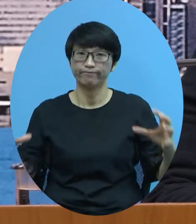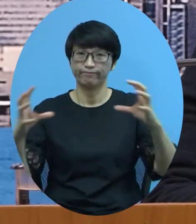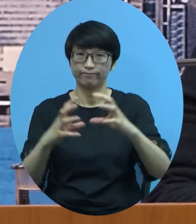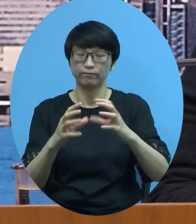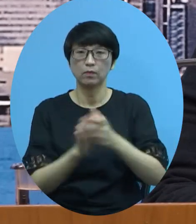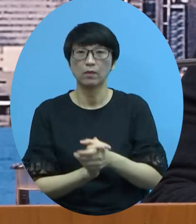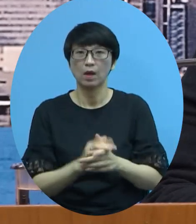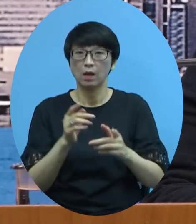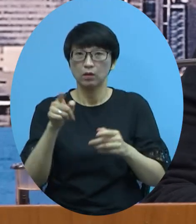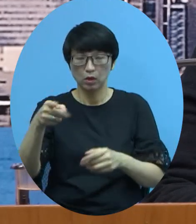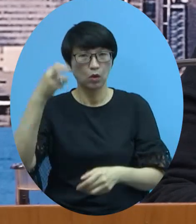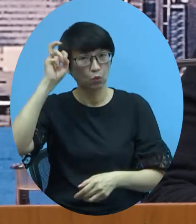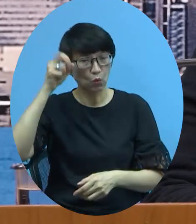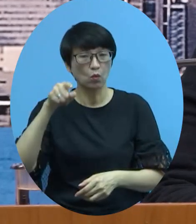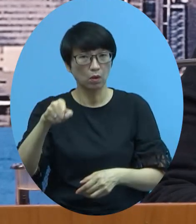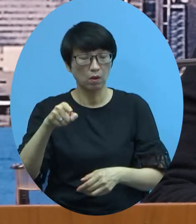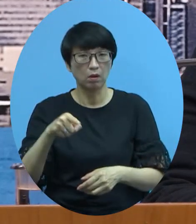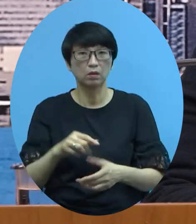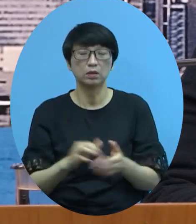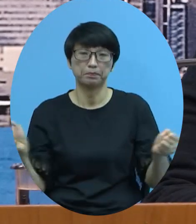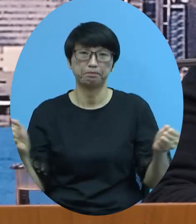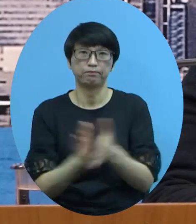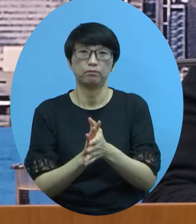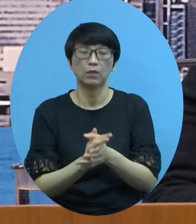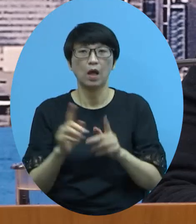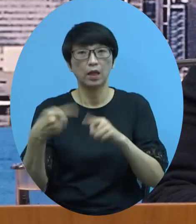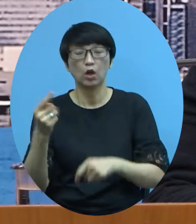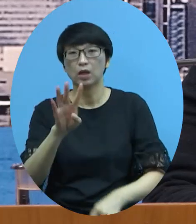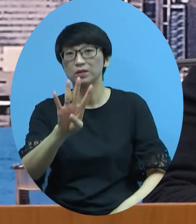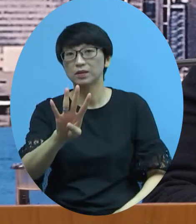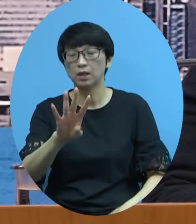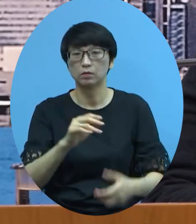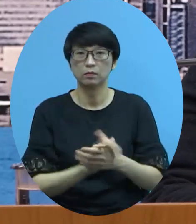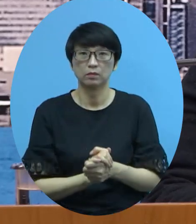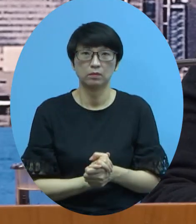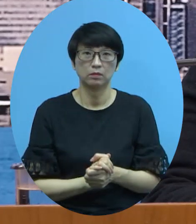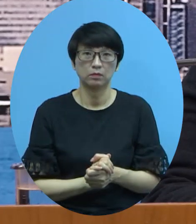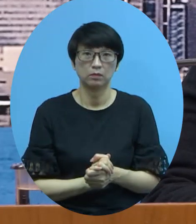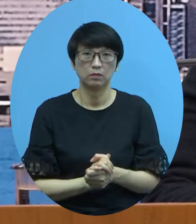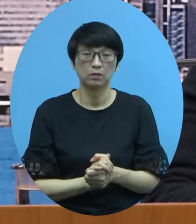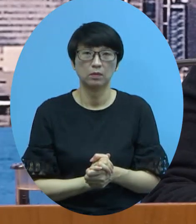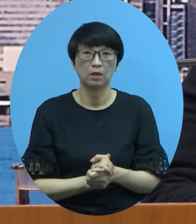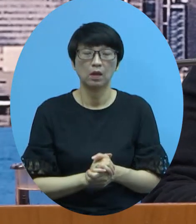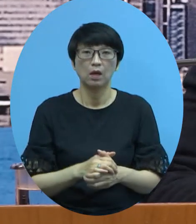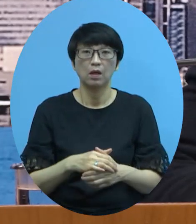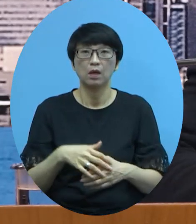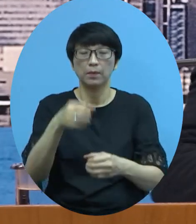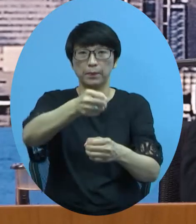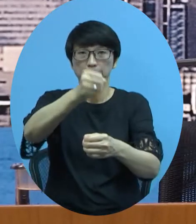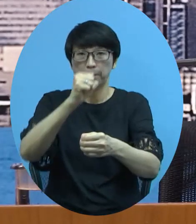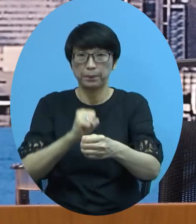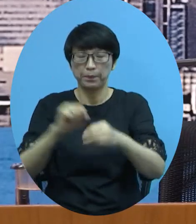嗰個時候咧就感染嘅。咁另外咧，我哋仲有4位咧就係同嗰個巴個群組咧有啲相關，不過